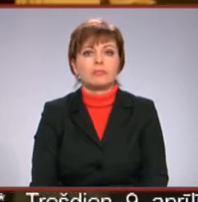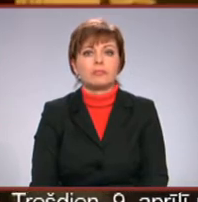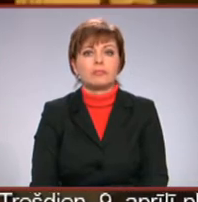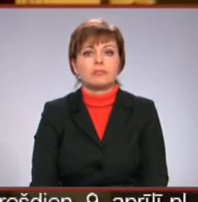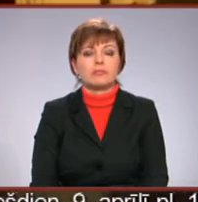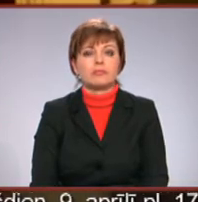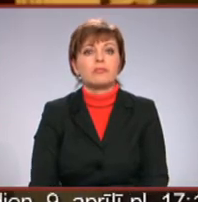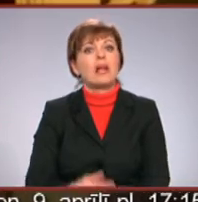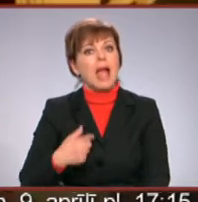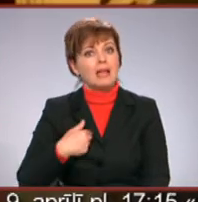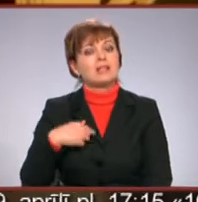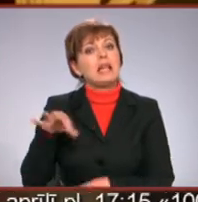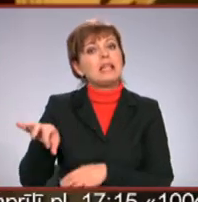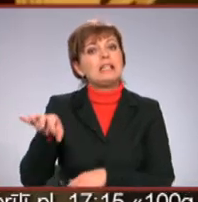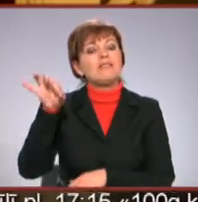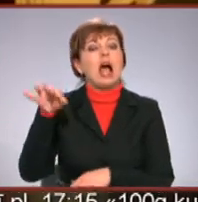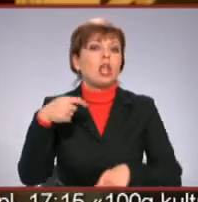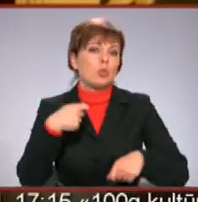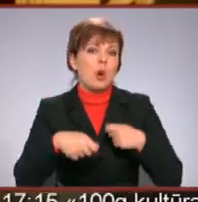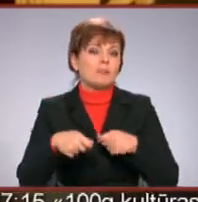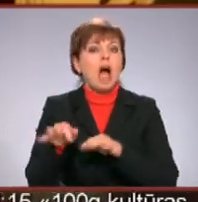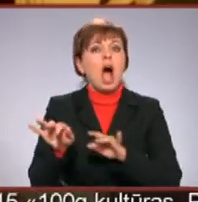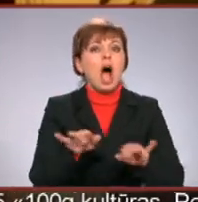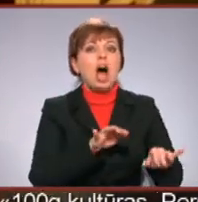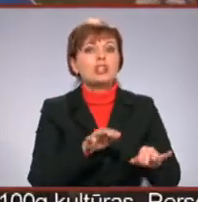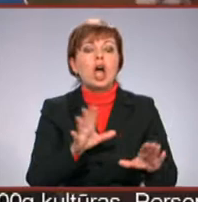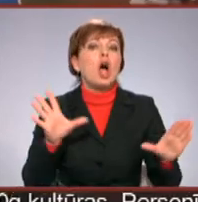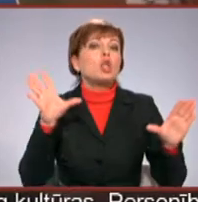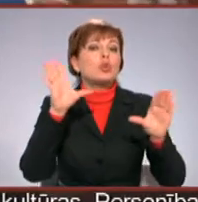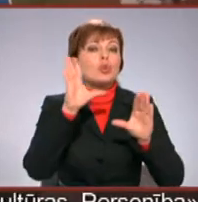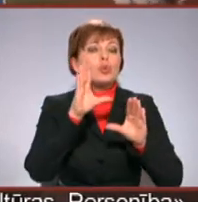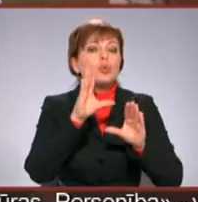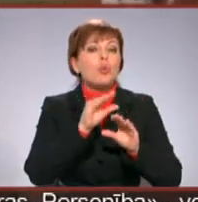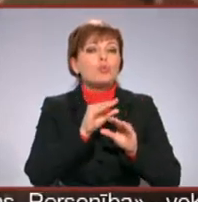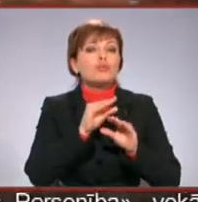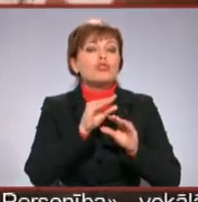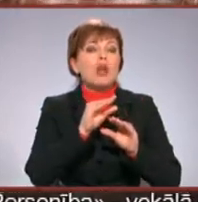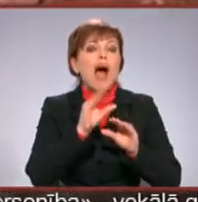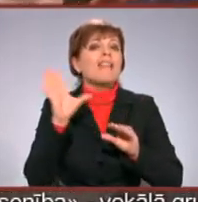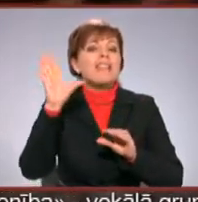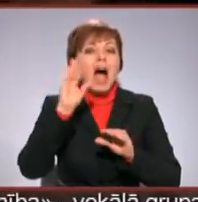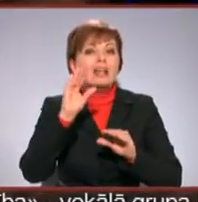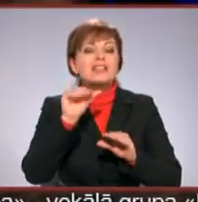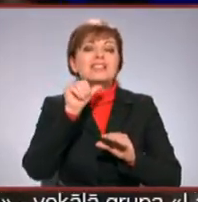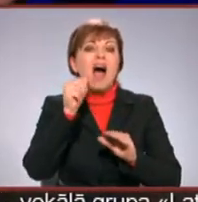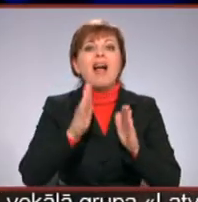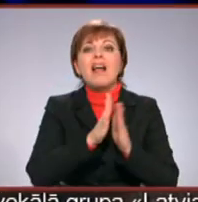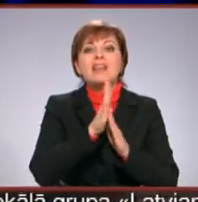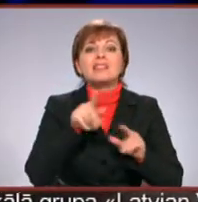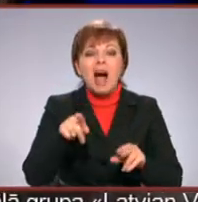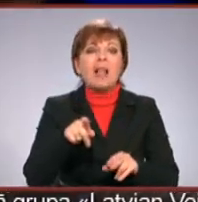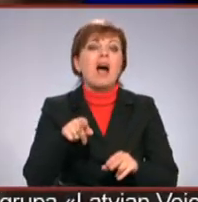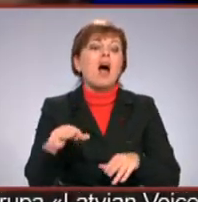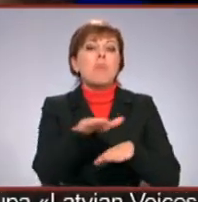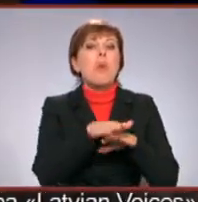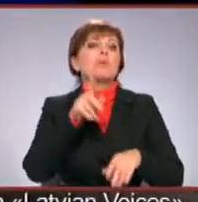Es izvēlējies nospēlēt savu aranžītu dziesmai Tumšu nakti zaļu zaļu. Tāpēc, ka cilvēki viņu zina, un tad varbūt tā viņi spēs